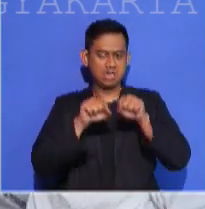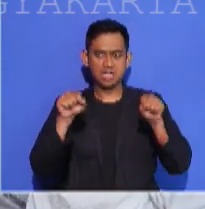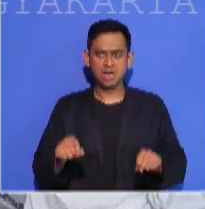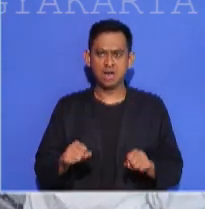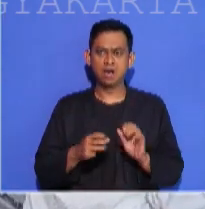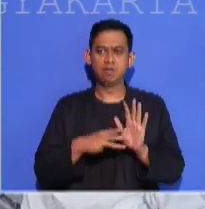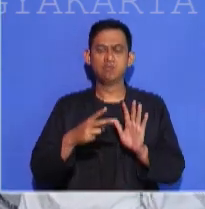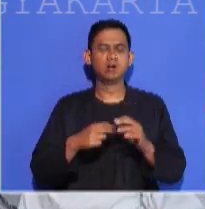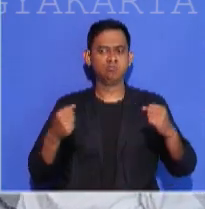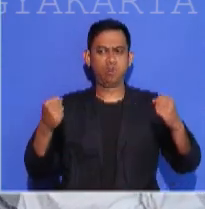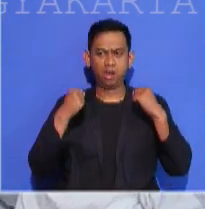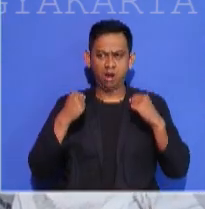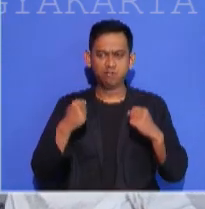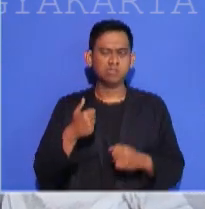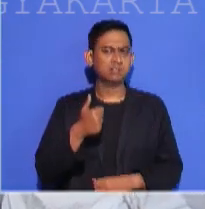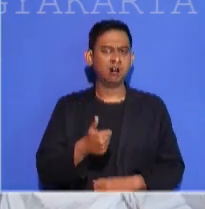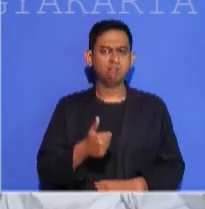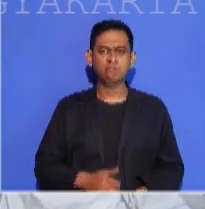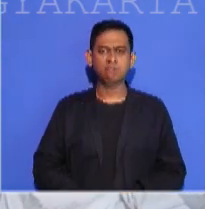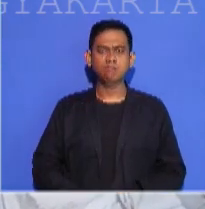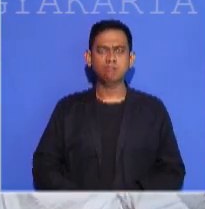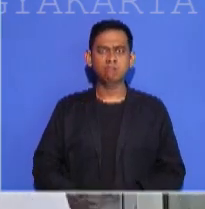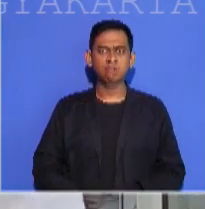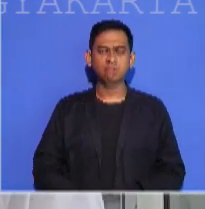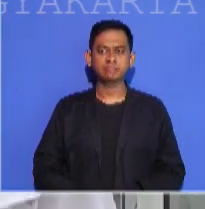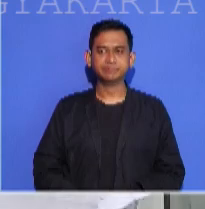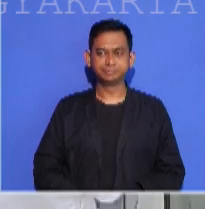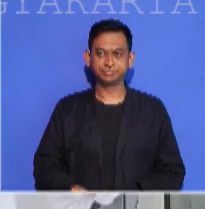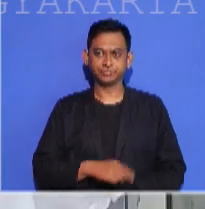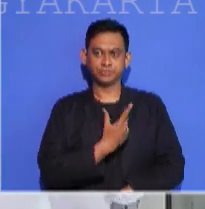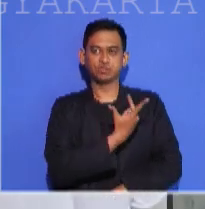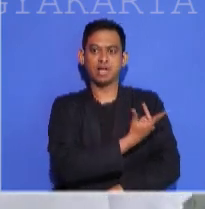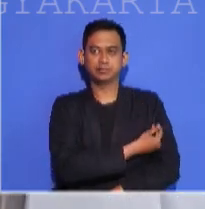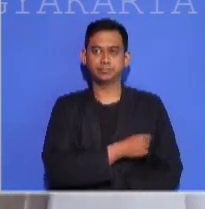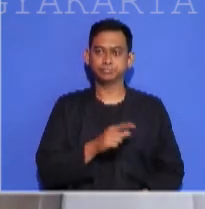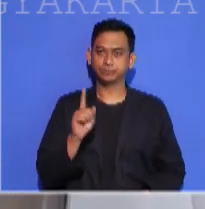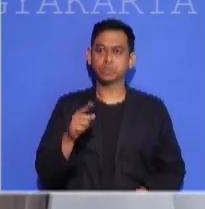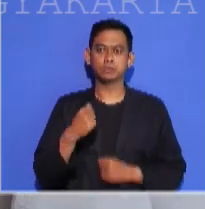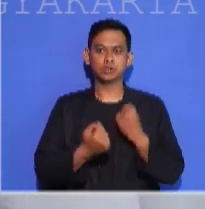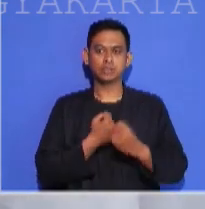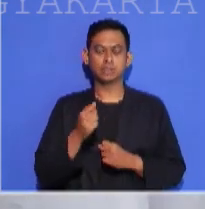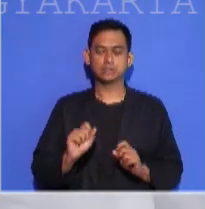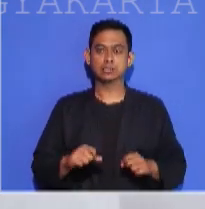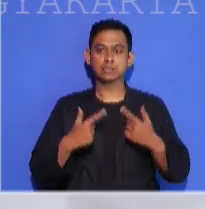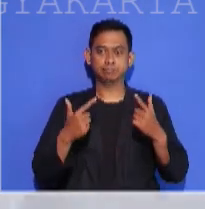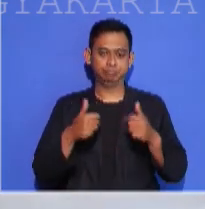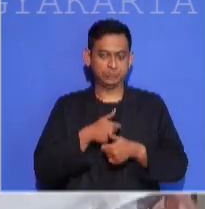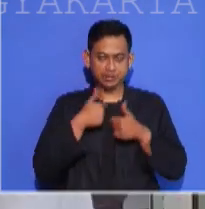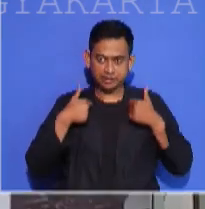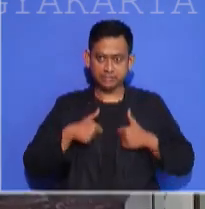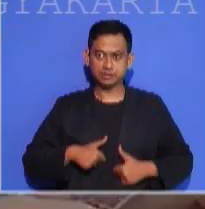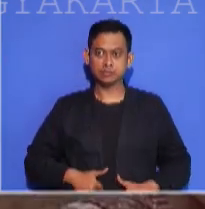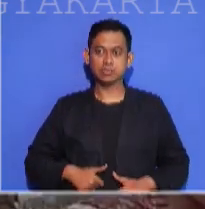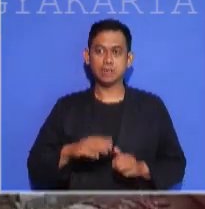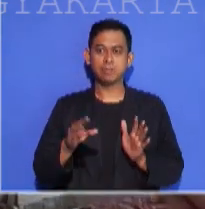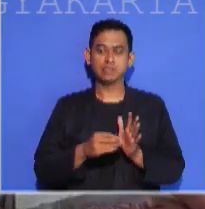menyebabkan terjadinya penyakit meningitis selain mendapatkan vaksin menerapkan perilaku hidup bersih dan sehat termasuk rutin